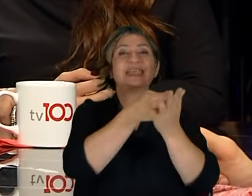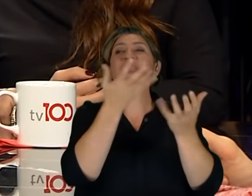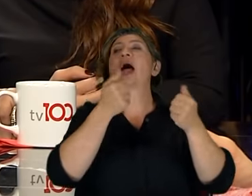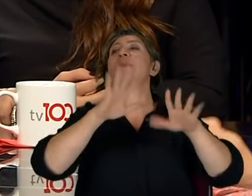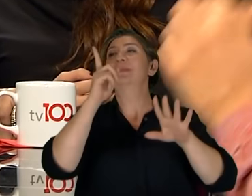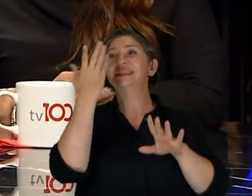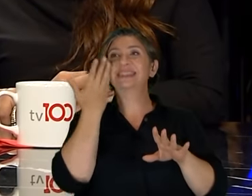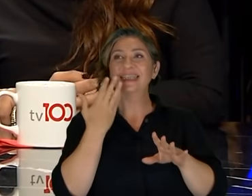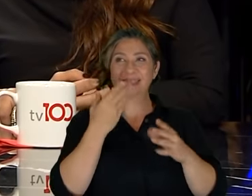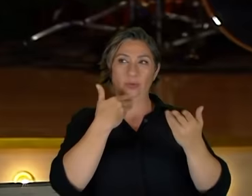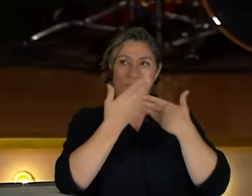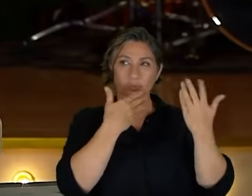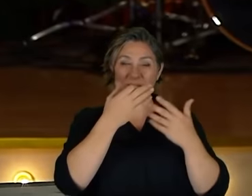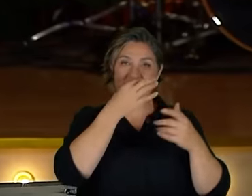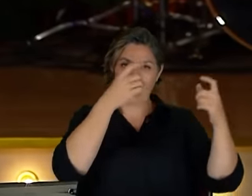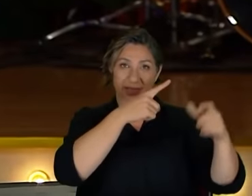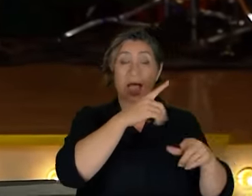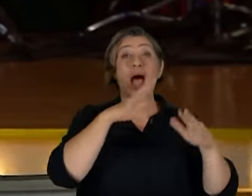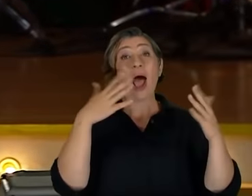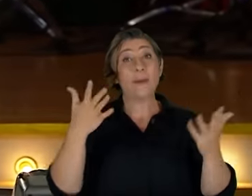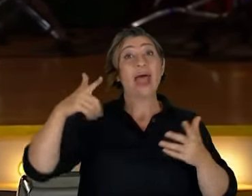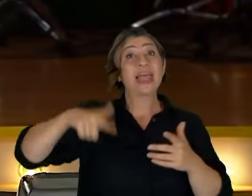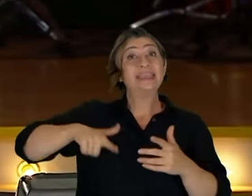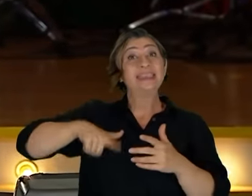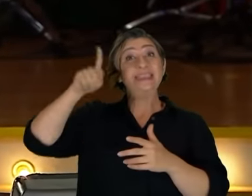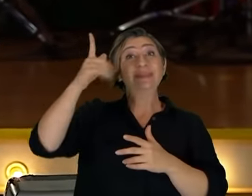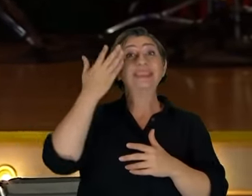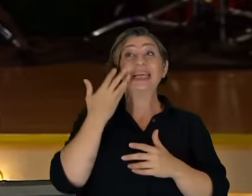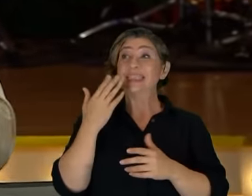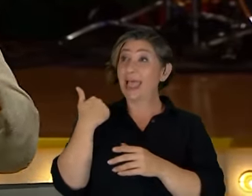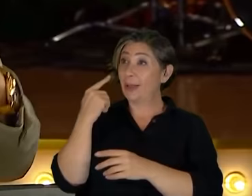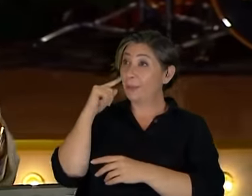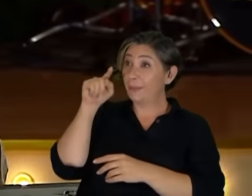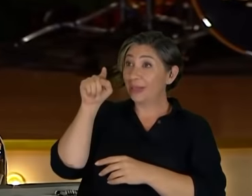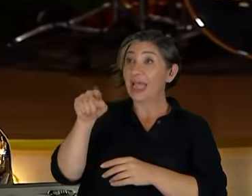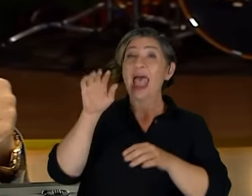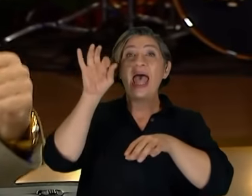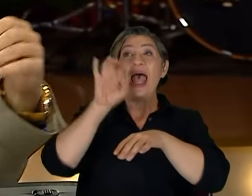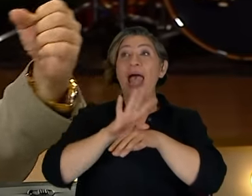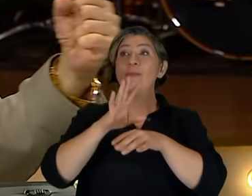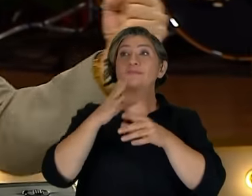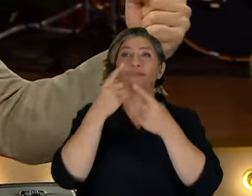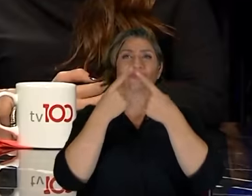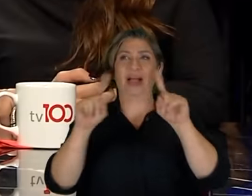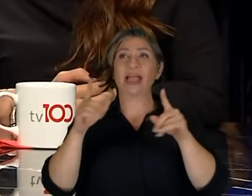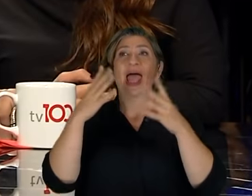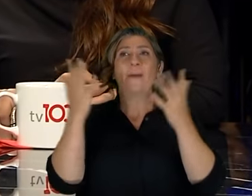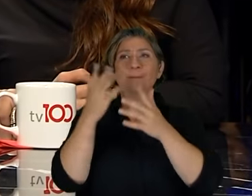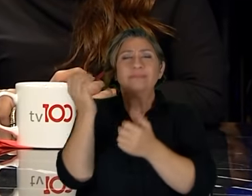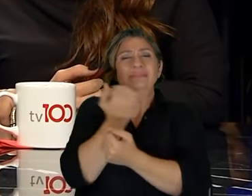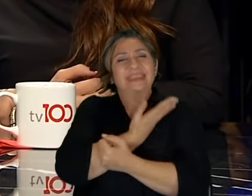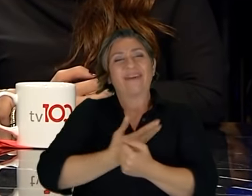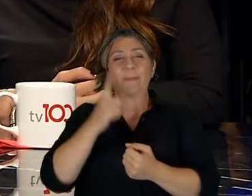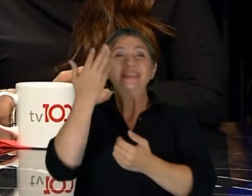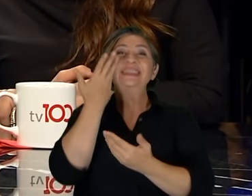bir seyirciden bahsediyoruz Ankara'da. Fakat İzmir seyircisine geldiğimizde hem entelektüel hem de bağrına basan